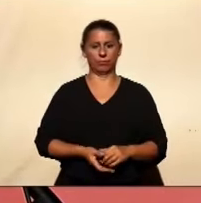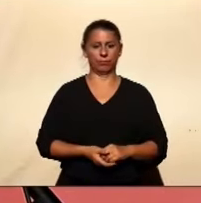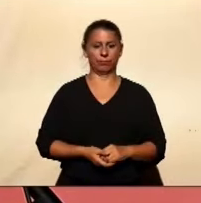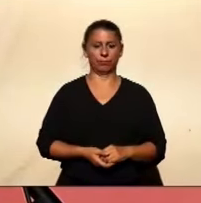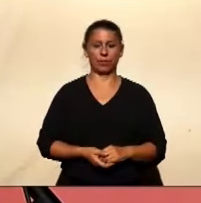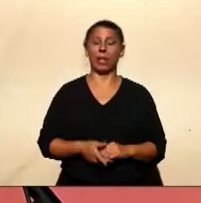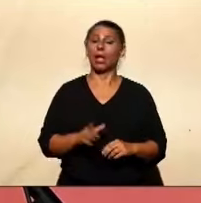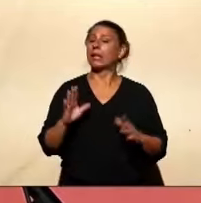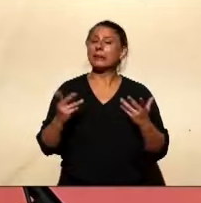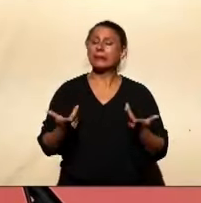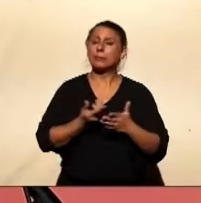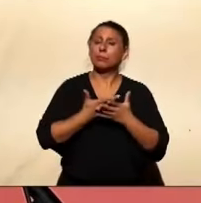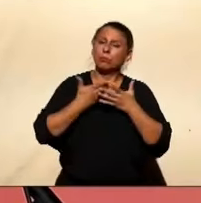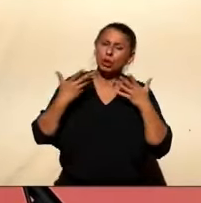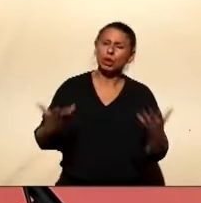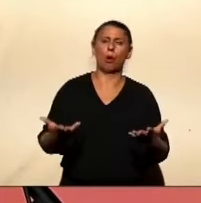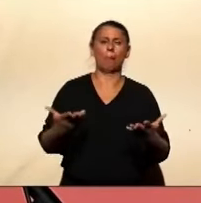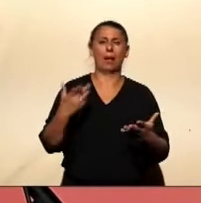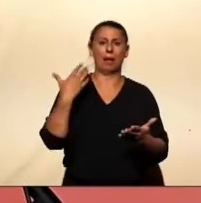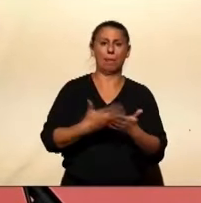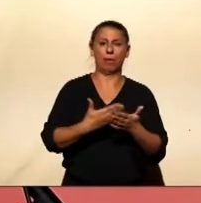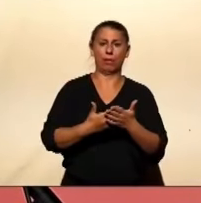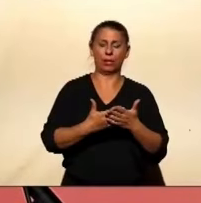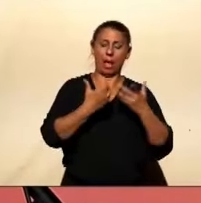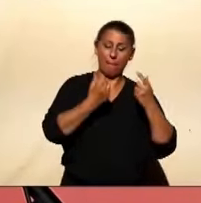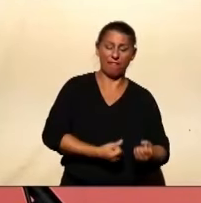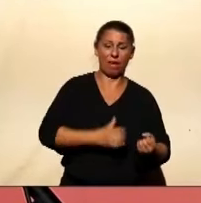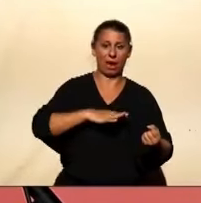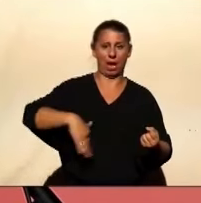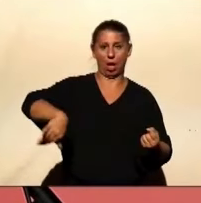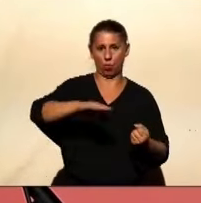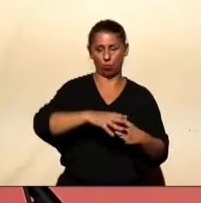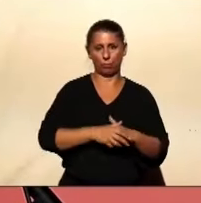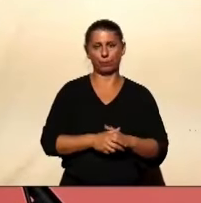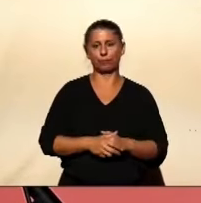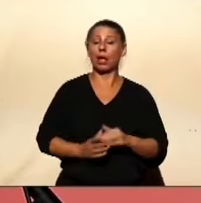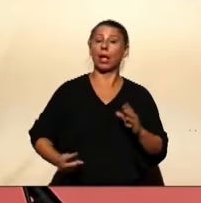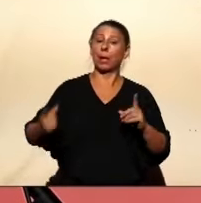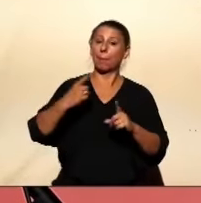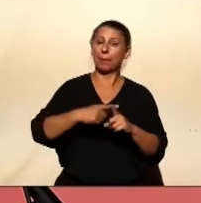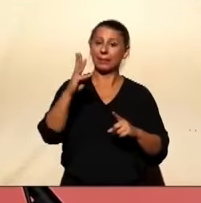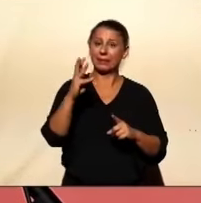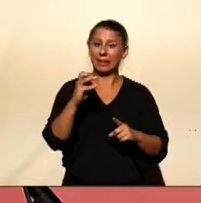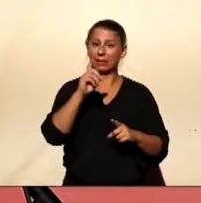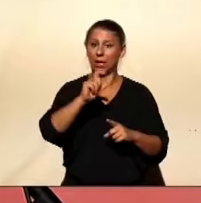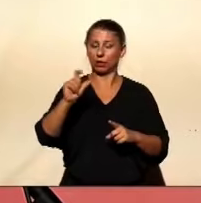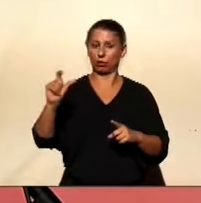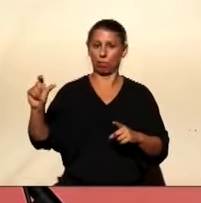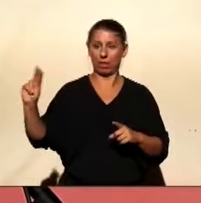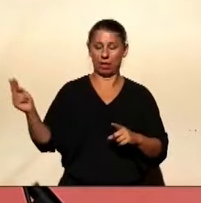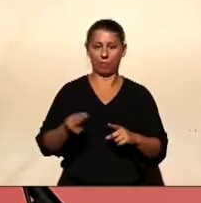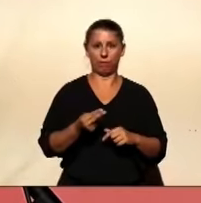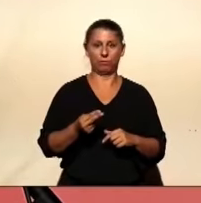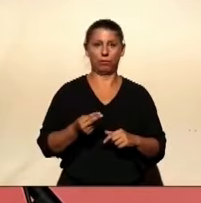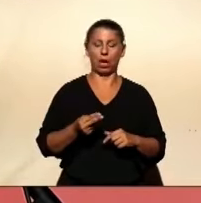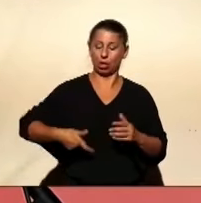Ποια μεγαλύτερη απόδειξη από την επιβάρυνση του λαού μας με επιπλέον 30 εκατομμύρια ευρώ